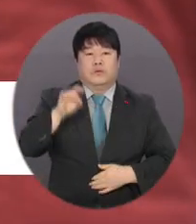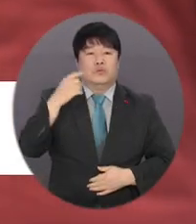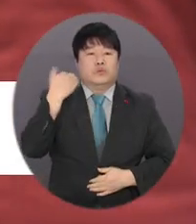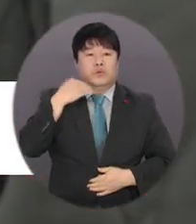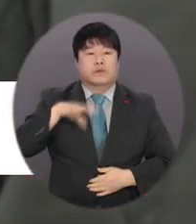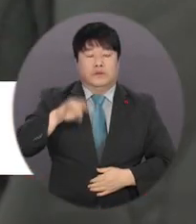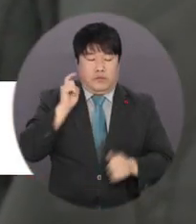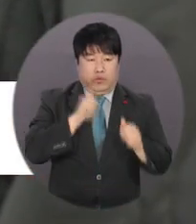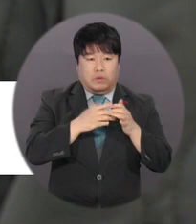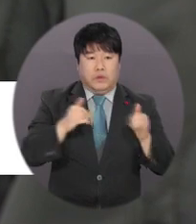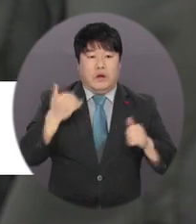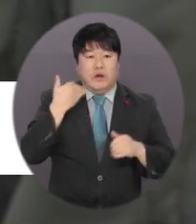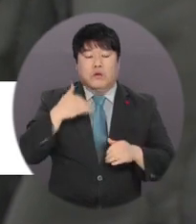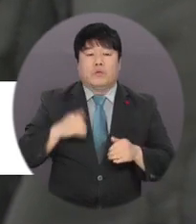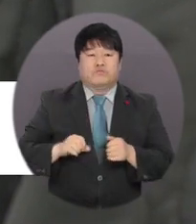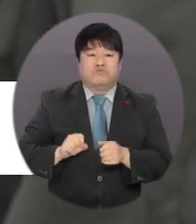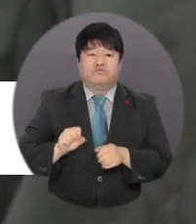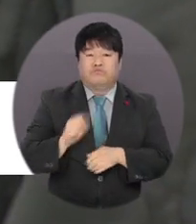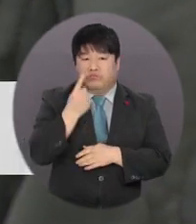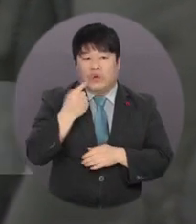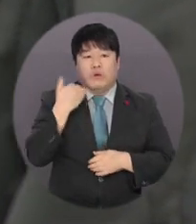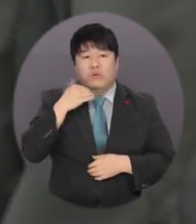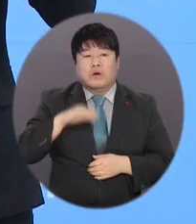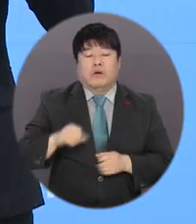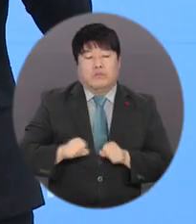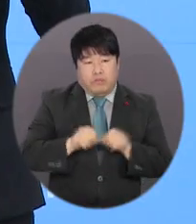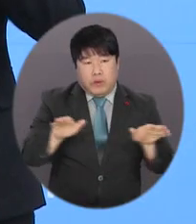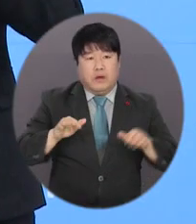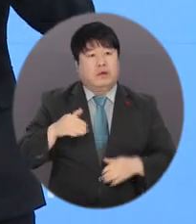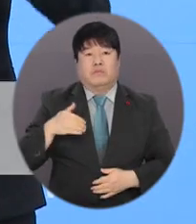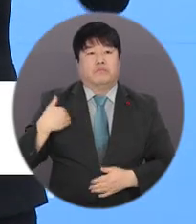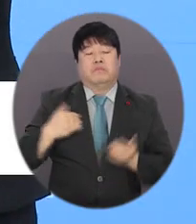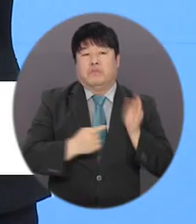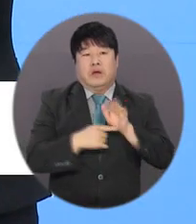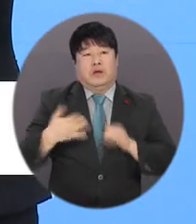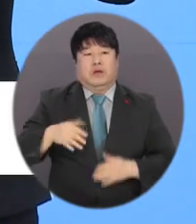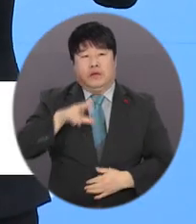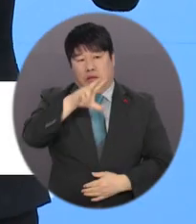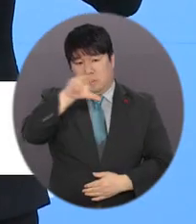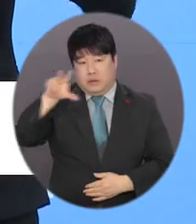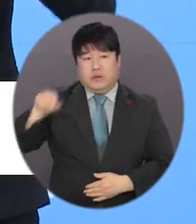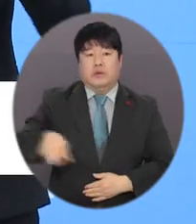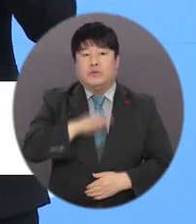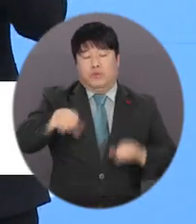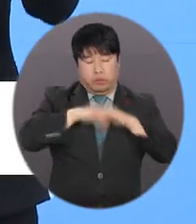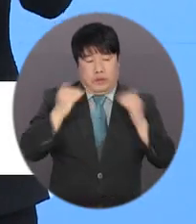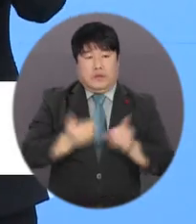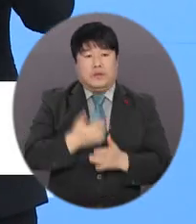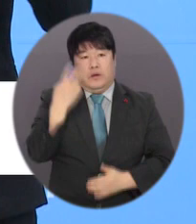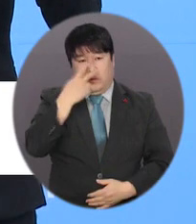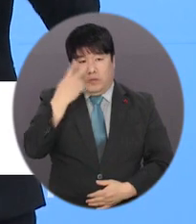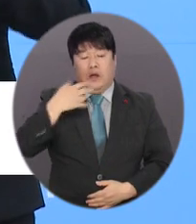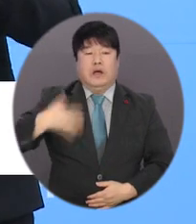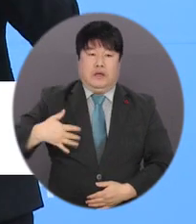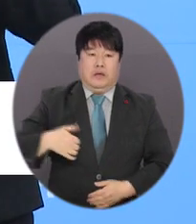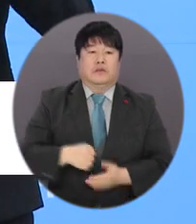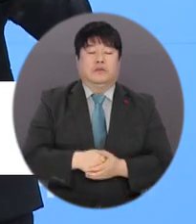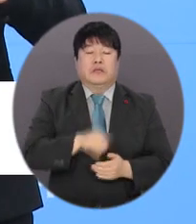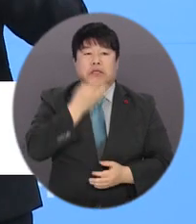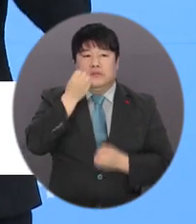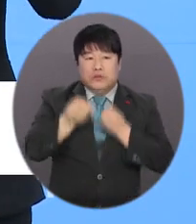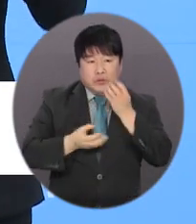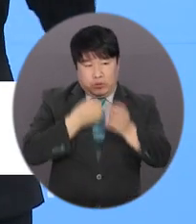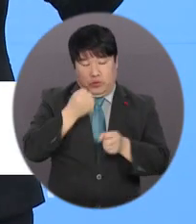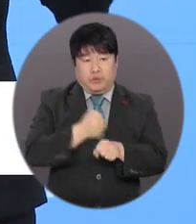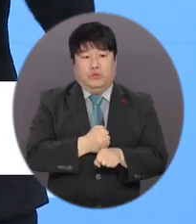어떤 경로를 통해 확산됐는지는 아직 밝혀지지 않았습니다. CCTV는 저희가 완전히 다 파악한 상태는 아니거든요. 그래서